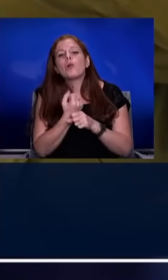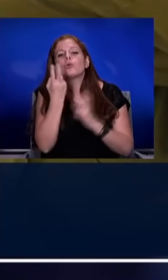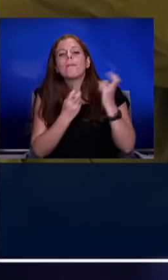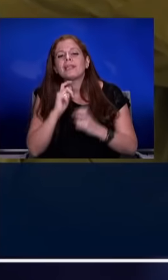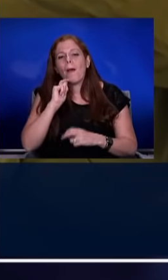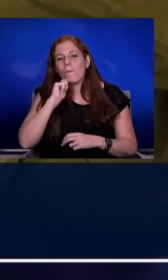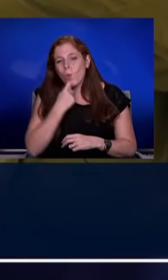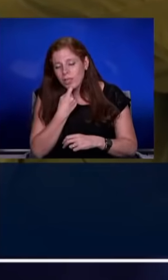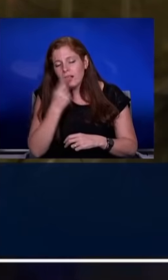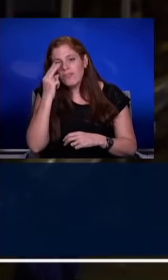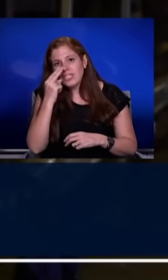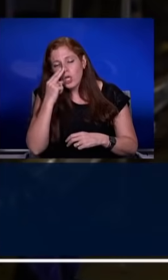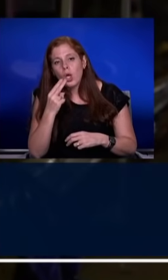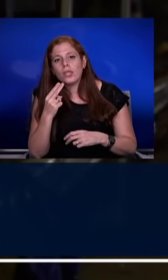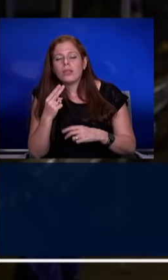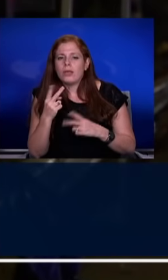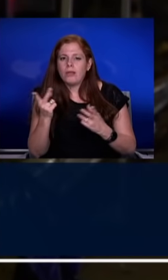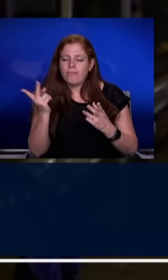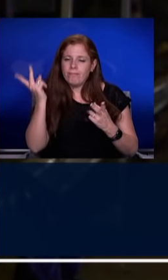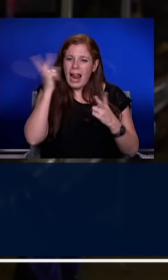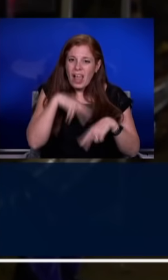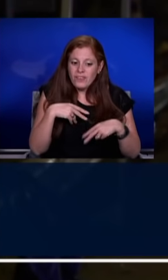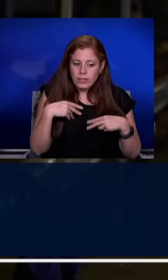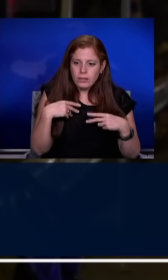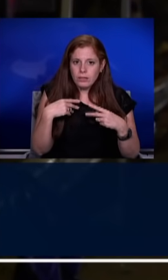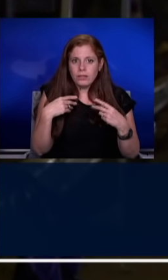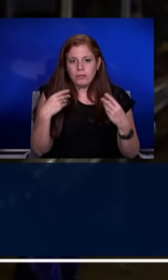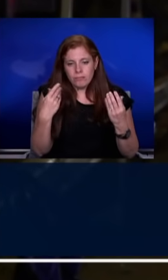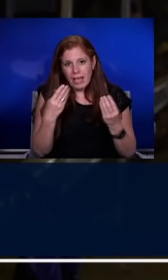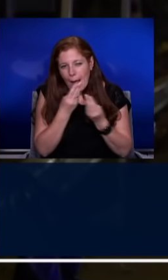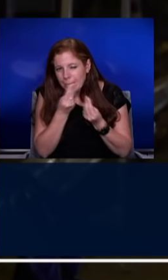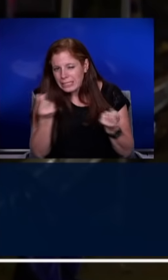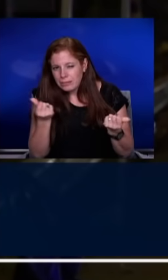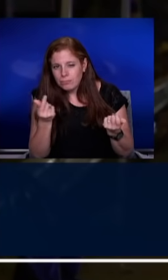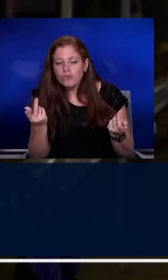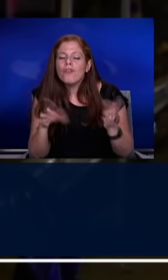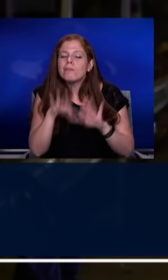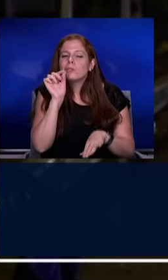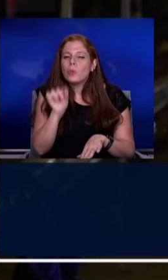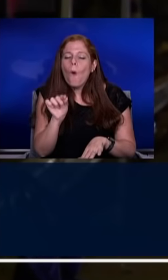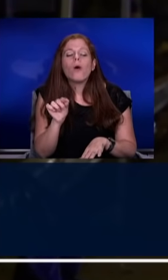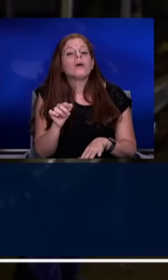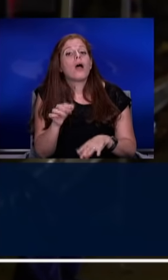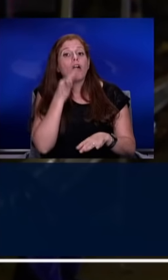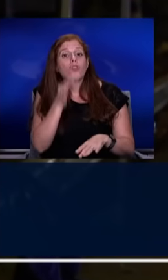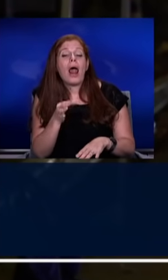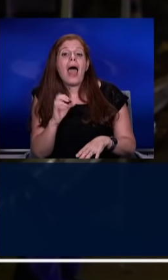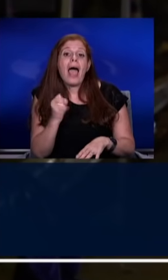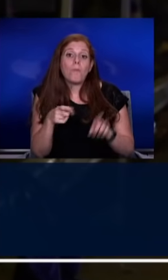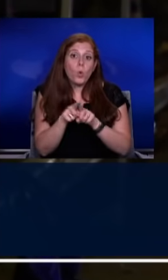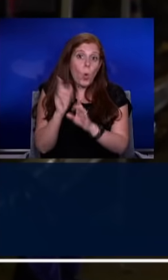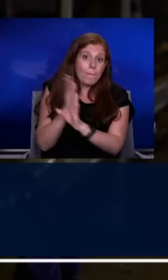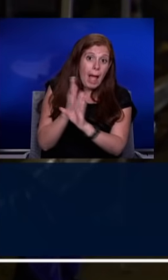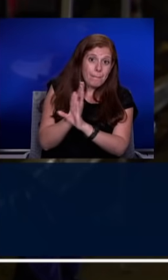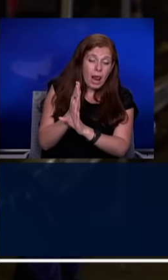לדברים שיכולים להוביל לחיפושים בשטח. השאלה הגדולה היא האם אותו מחבל שעדיין לפי הערכה